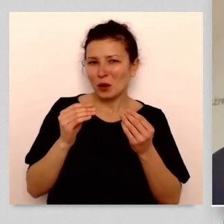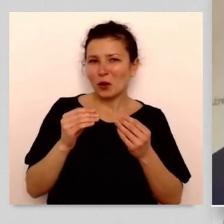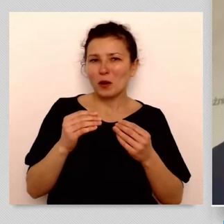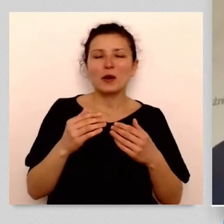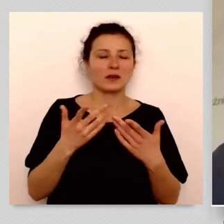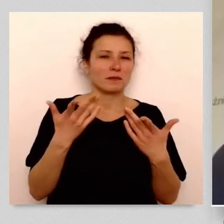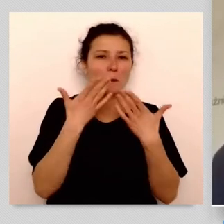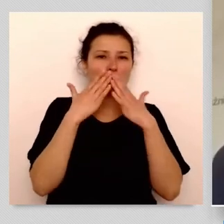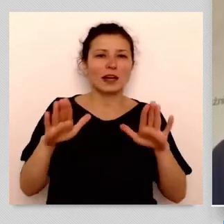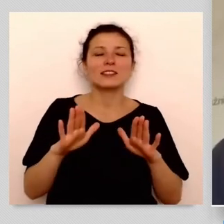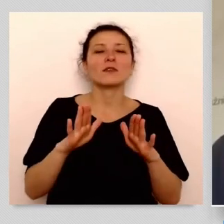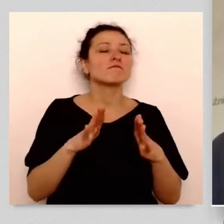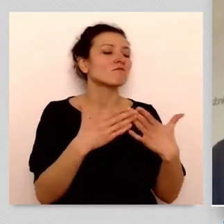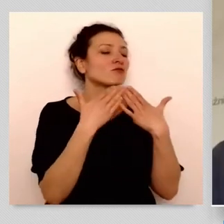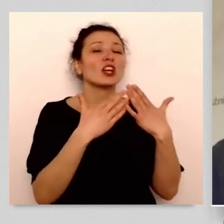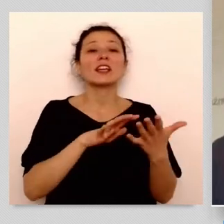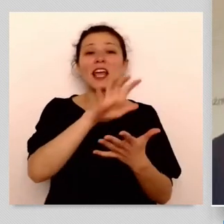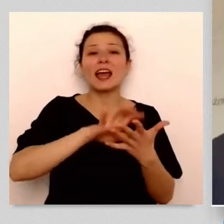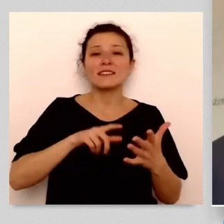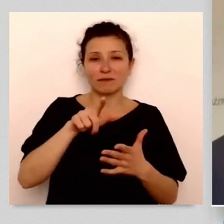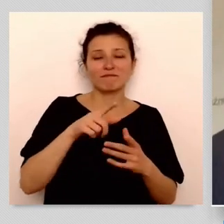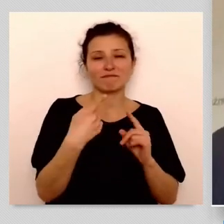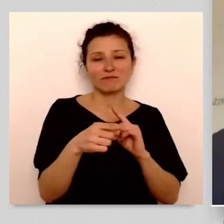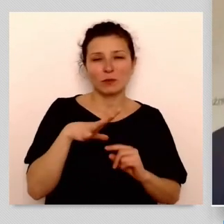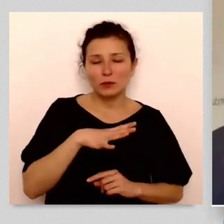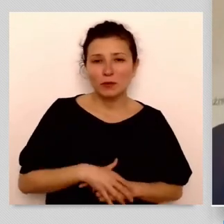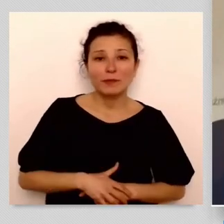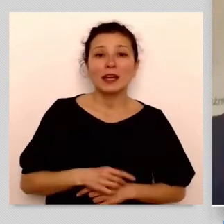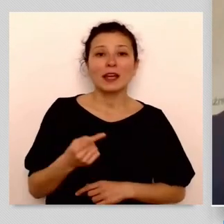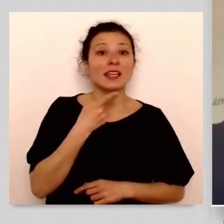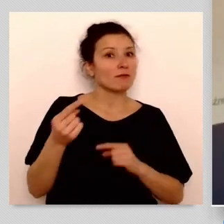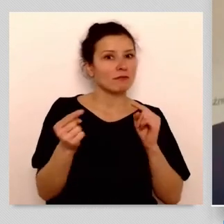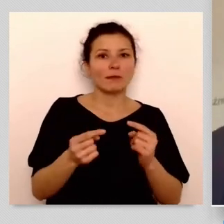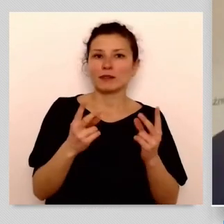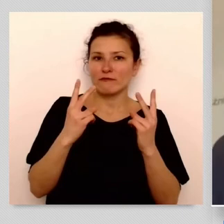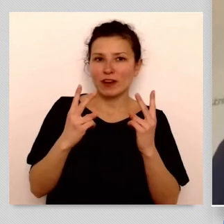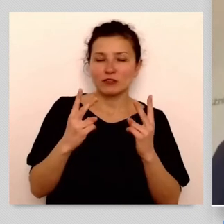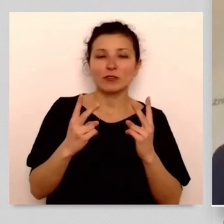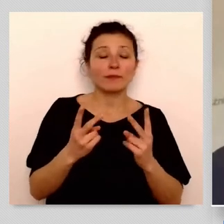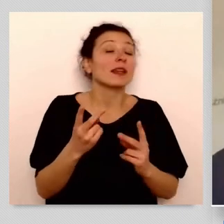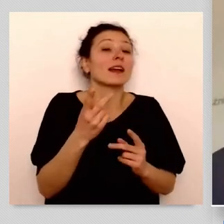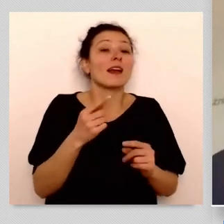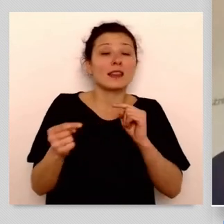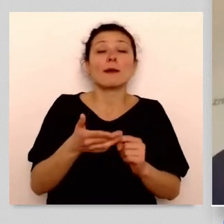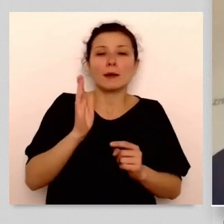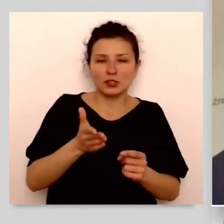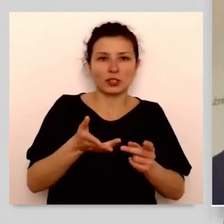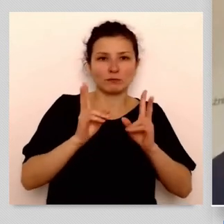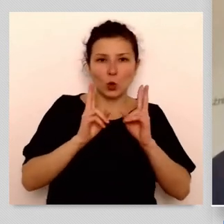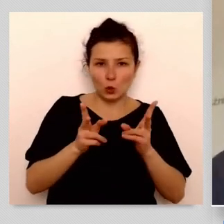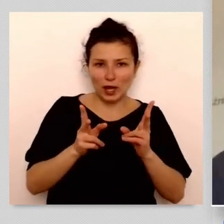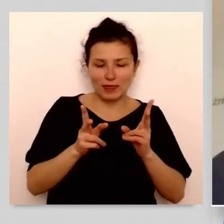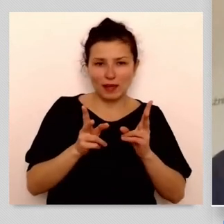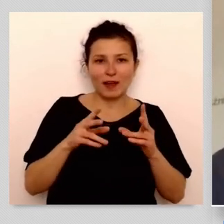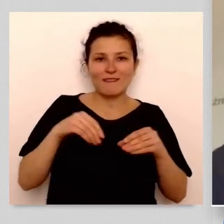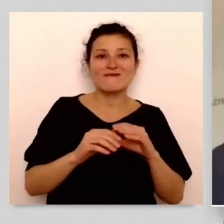przysłany. Język debaty będzie decydujący o tym. Jeżeli będzie ta debata prowadzona w sposób rzeczowy i z argumentami,